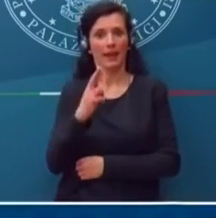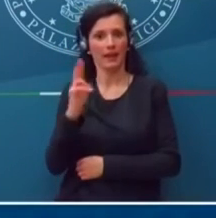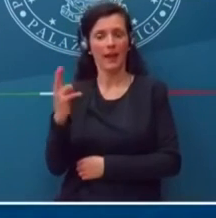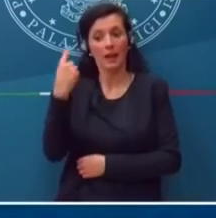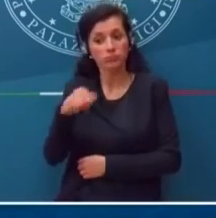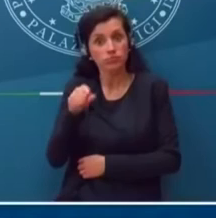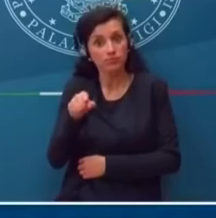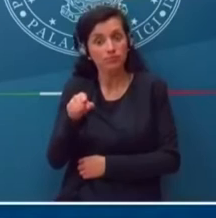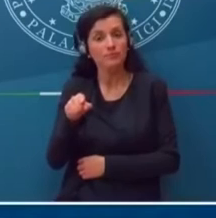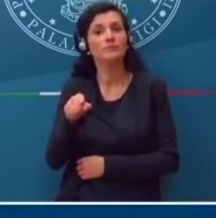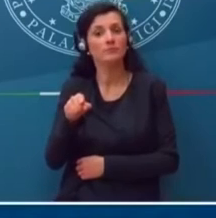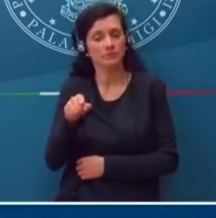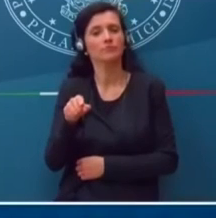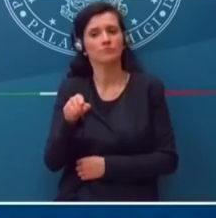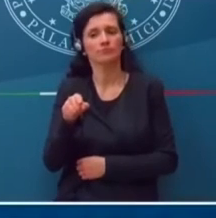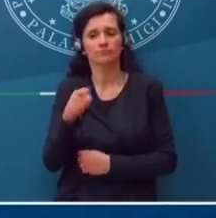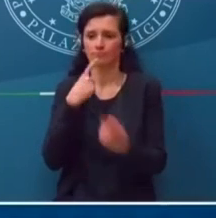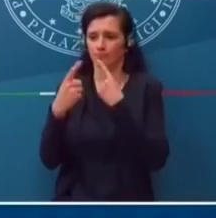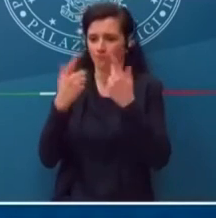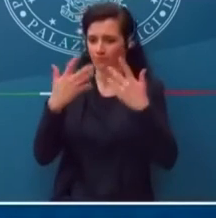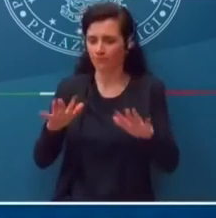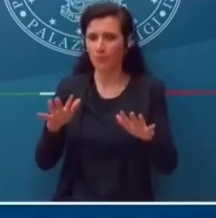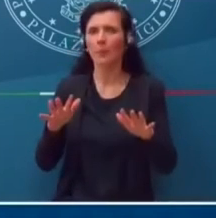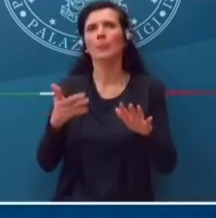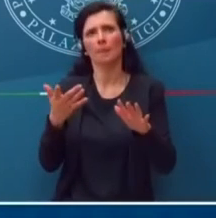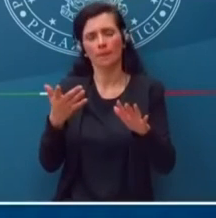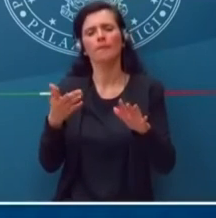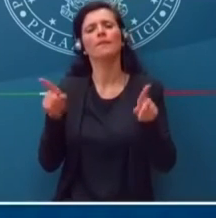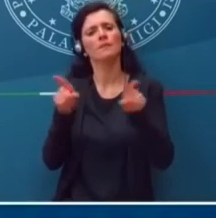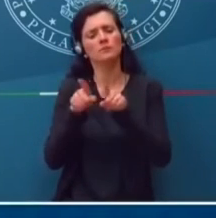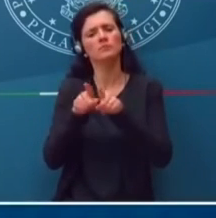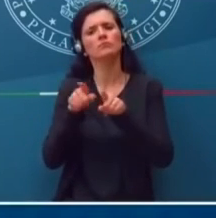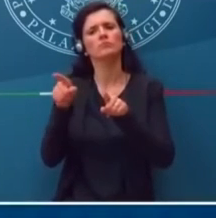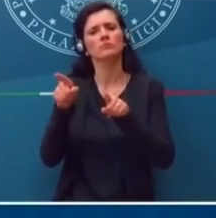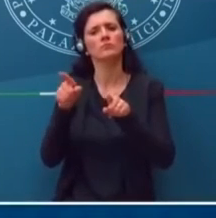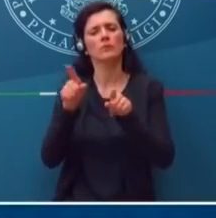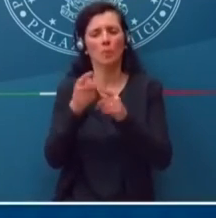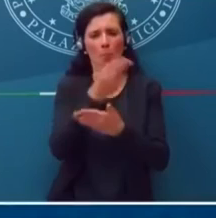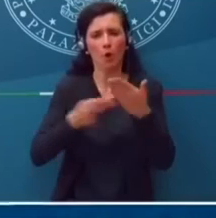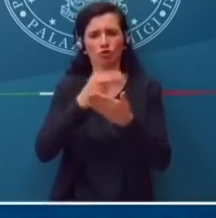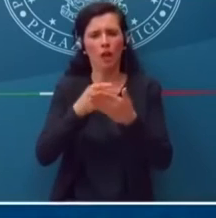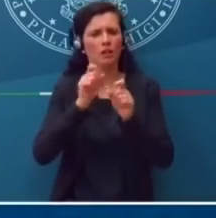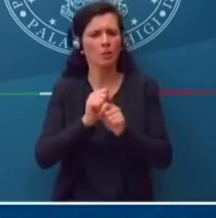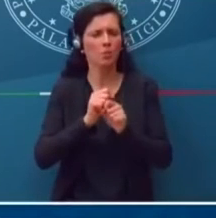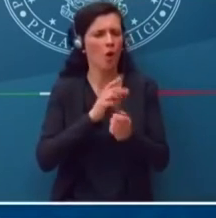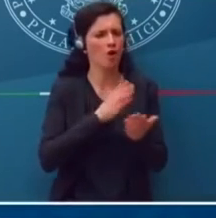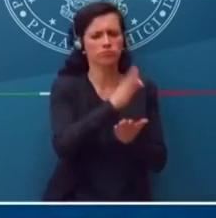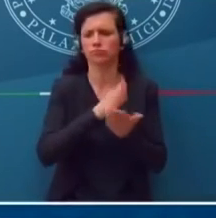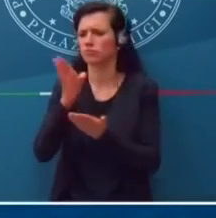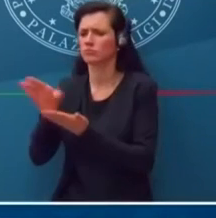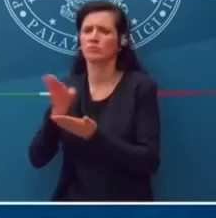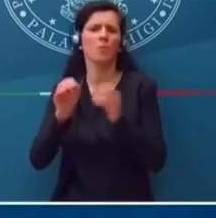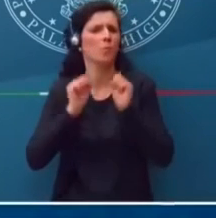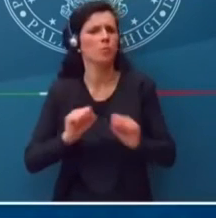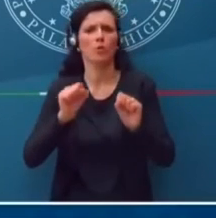delle missioni più importanti, anzi è trasversale attraverso tutti i progetti. Passa